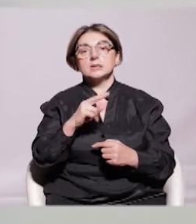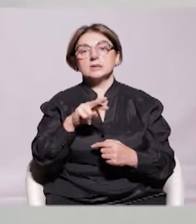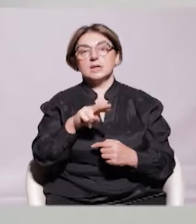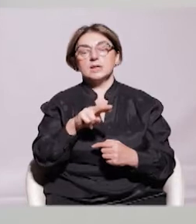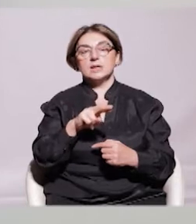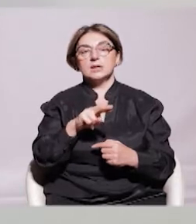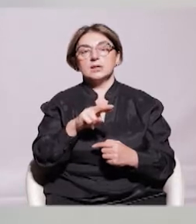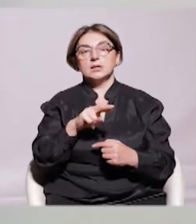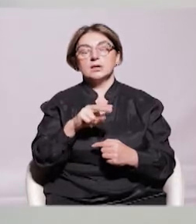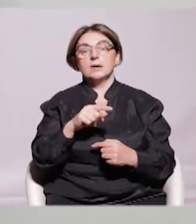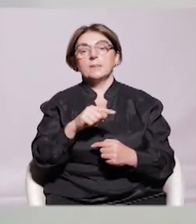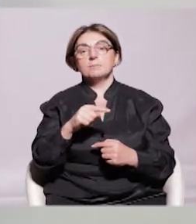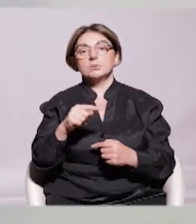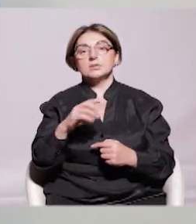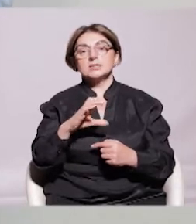CD